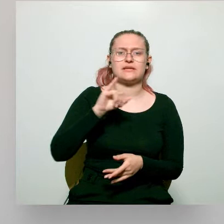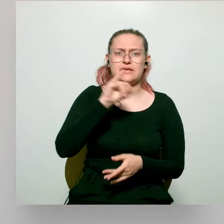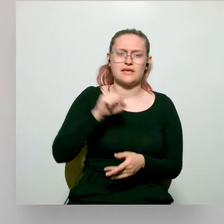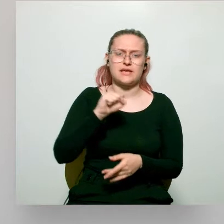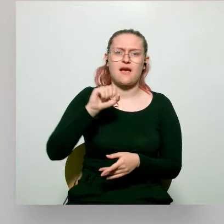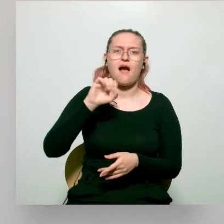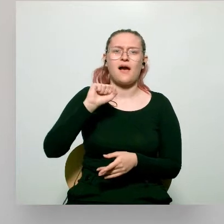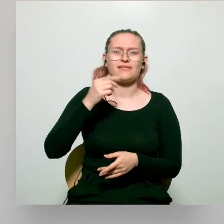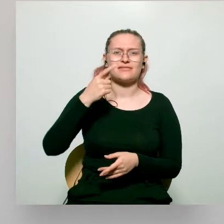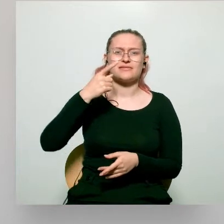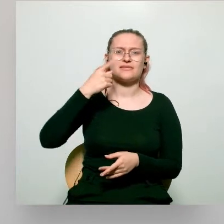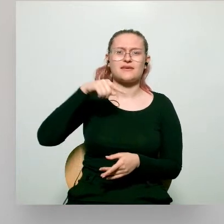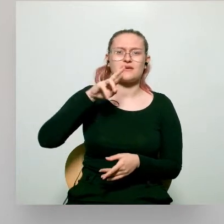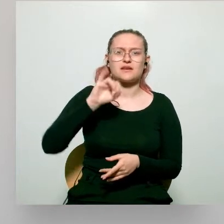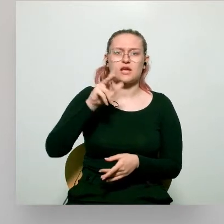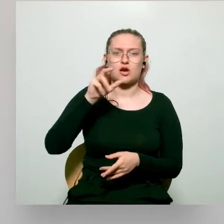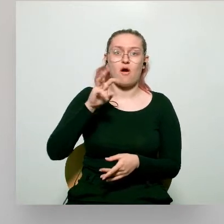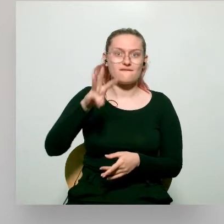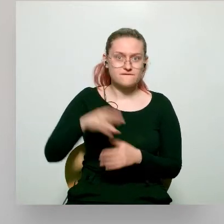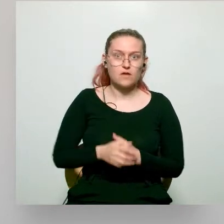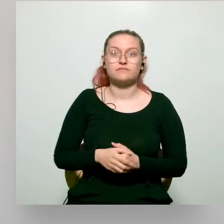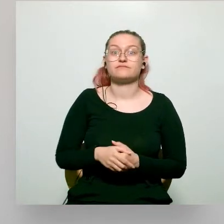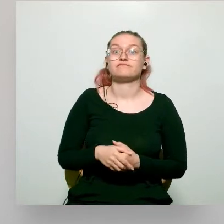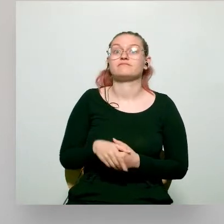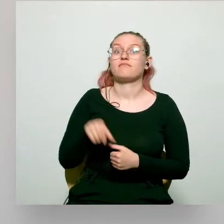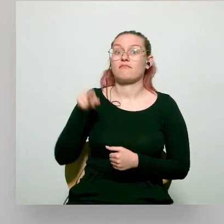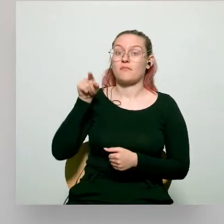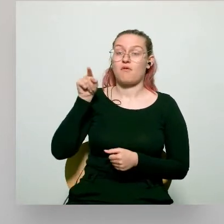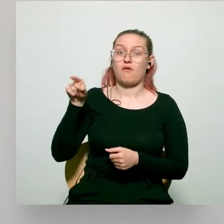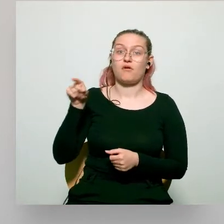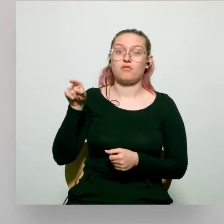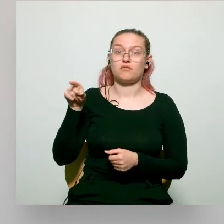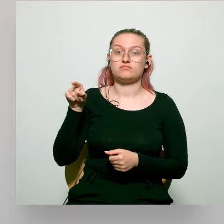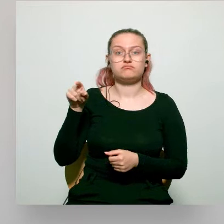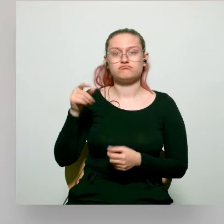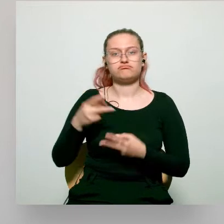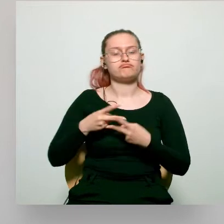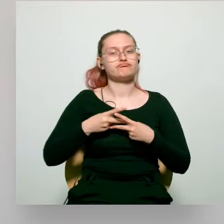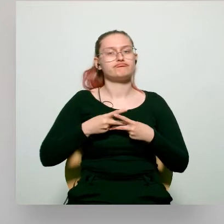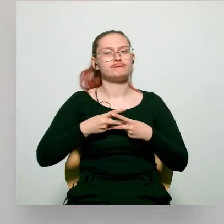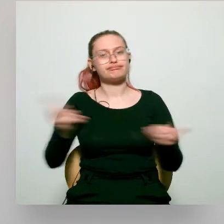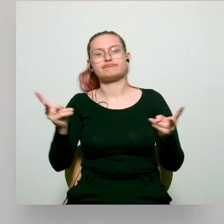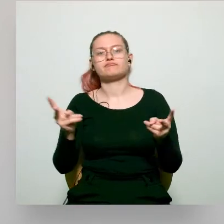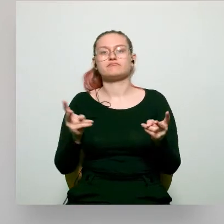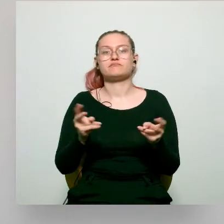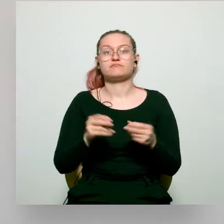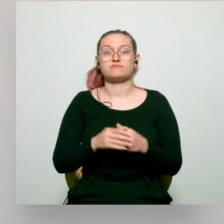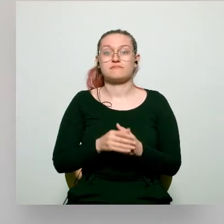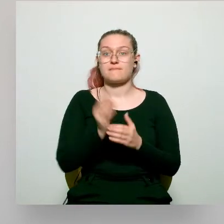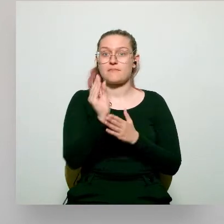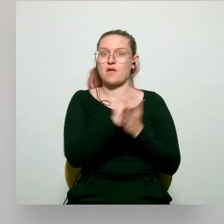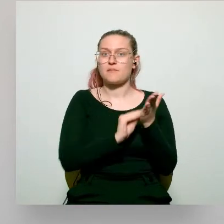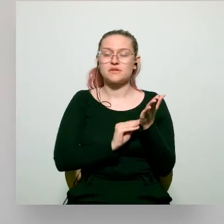tam ogłosił moment, że no, nadszedł koniec tego projektu